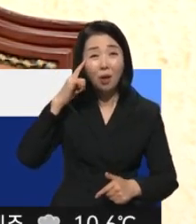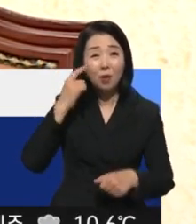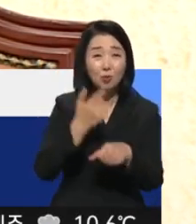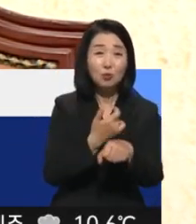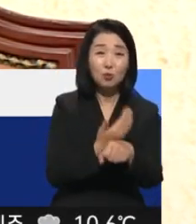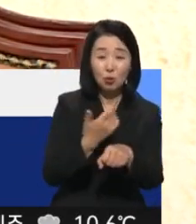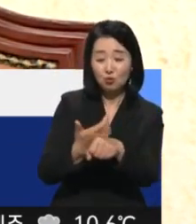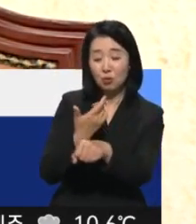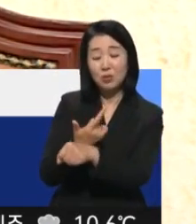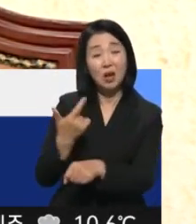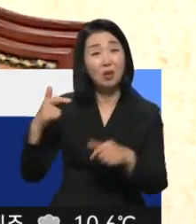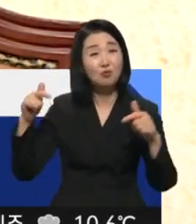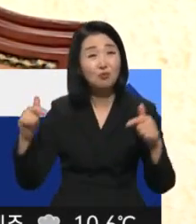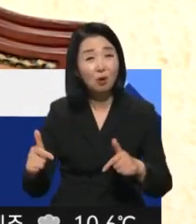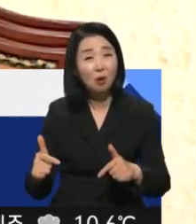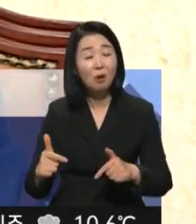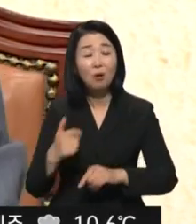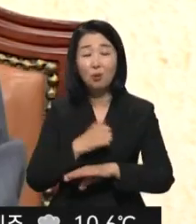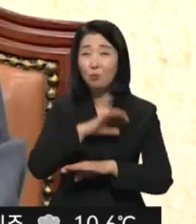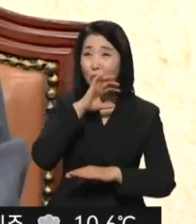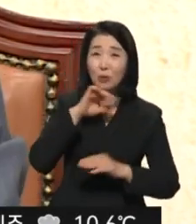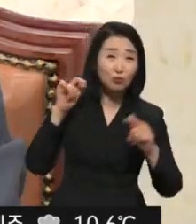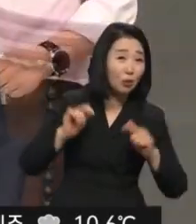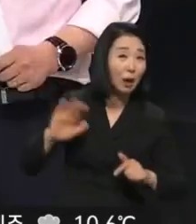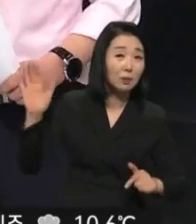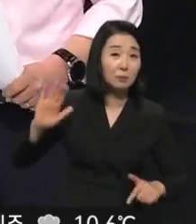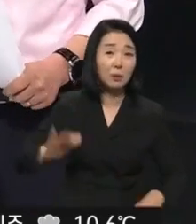비판이 가라앉을 리 만무합니다.